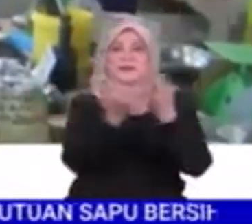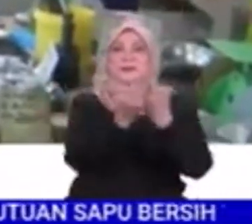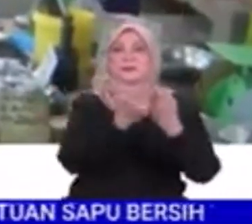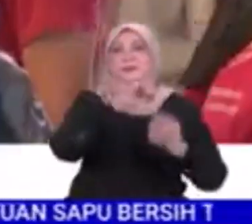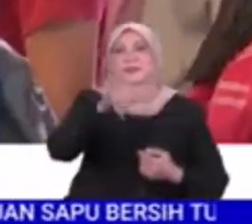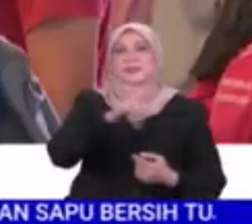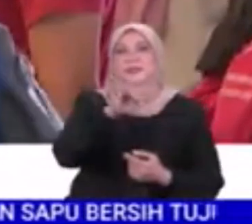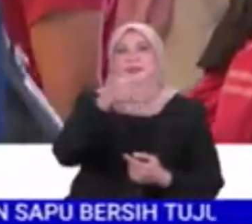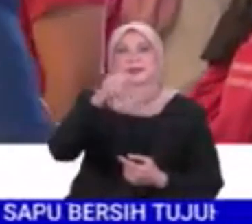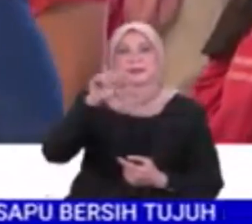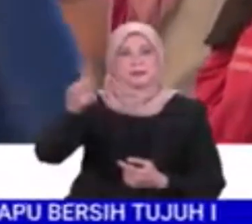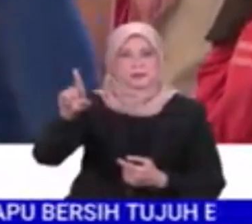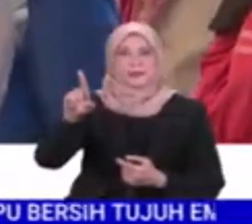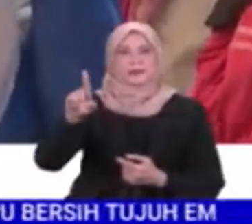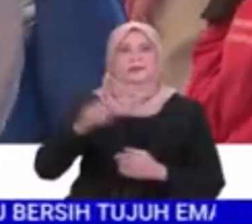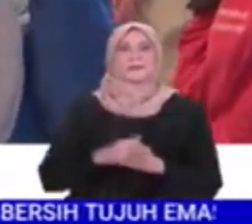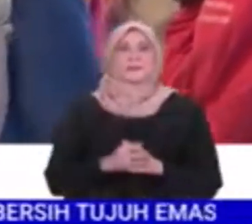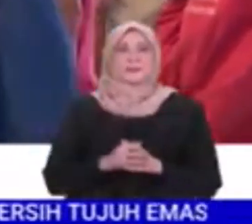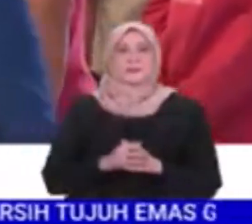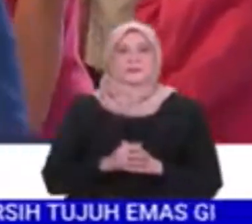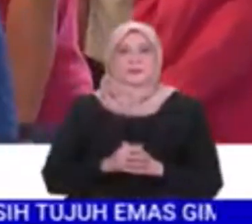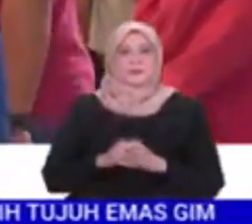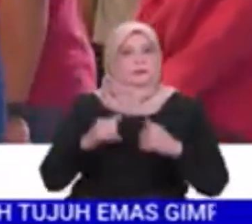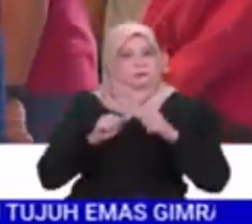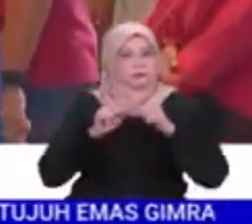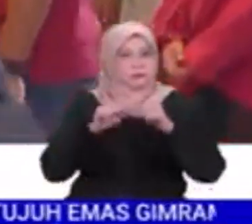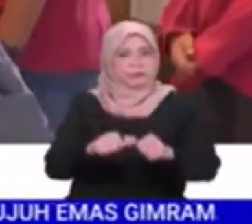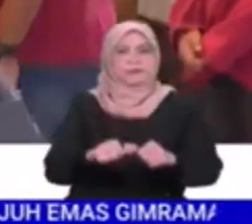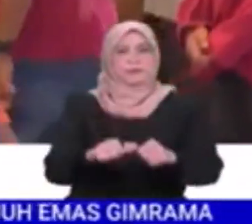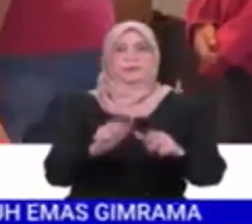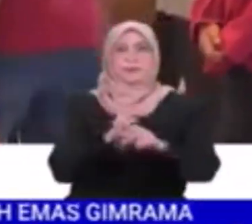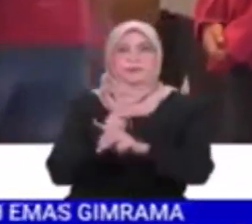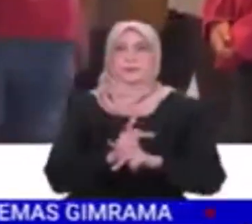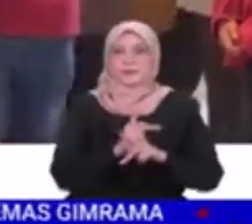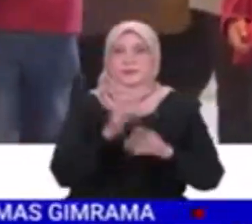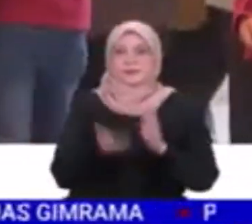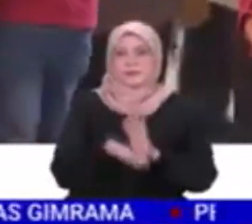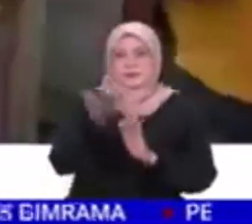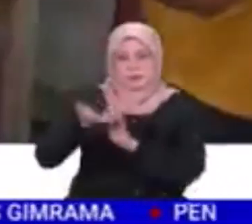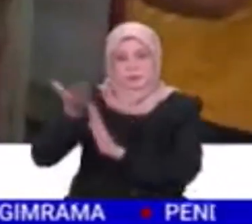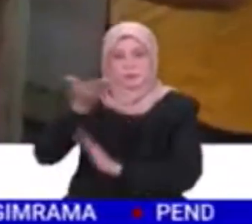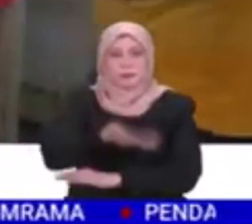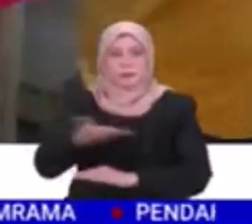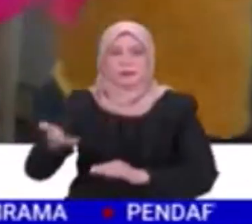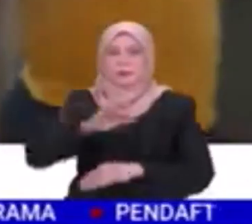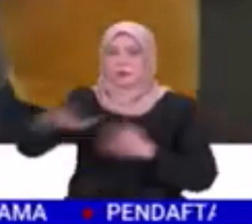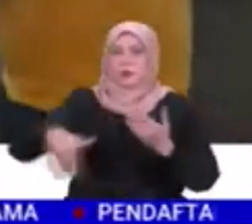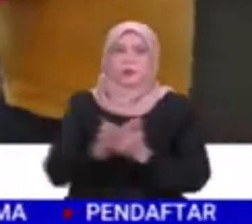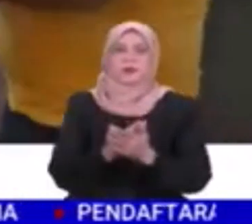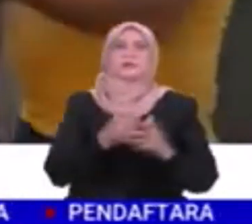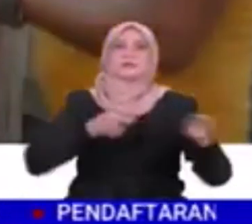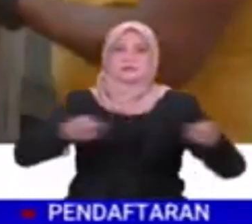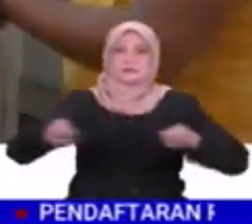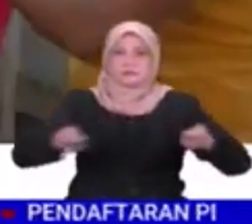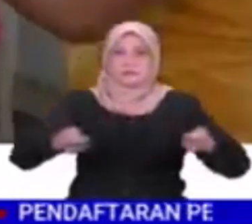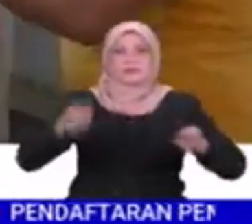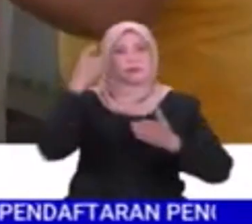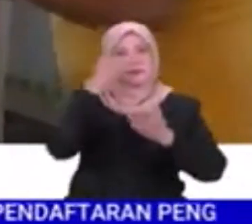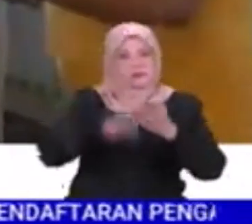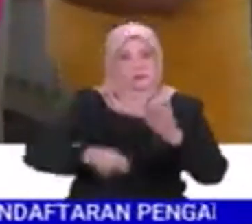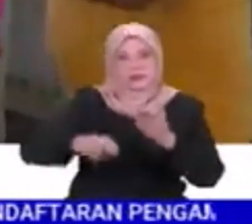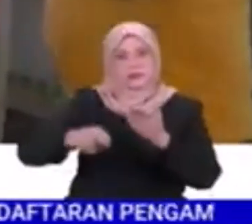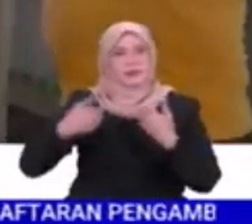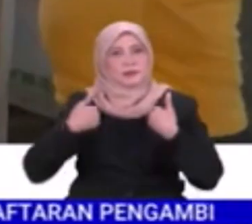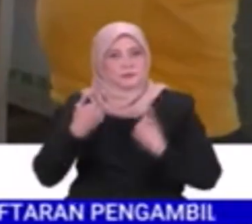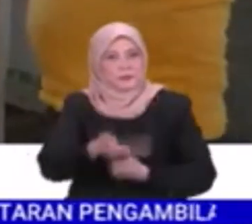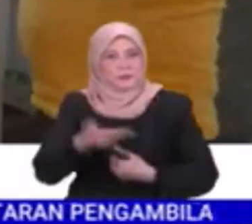jihad tangani inflasi menelusi langkah berterusan inflasi negara secara keseluruhan adalah terkawal dengan harga bagi